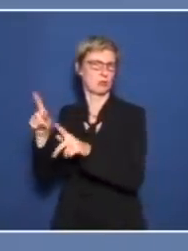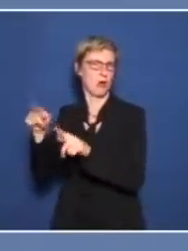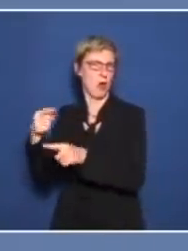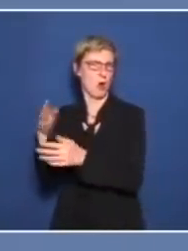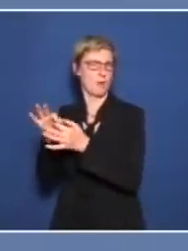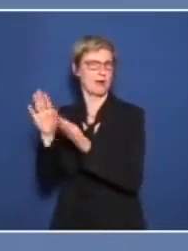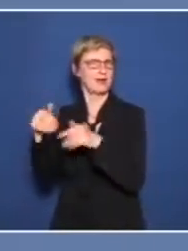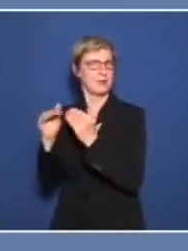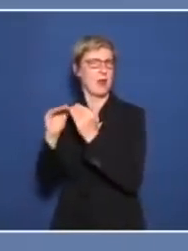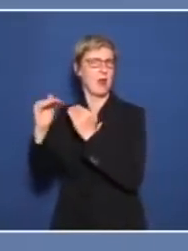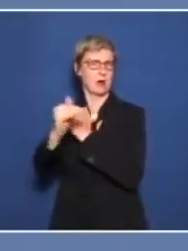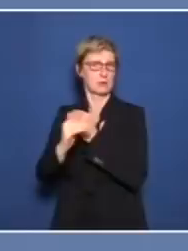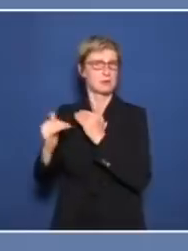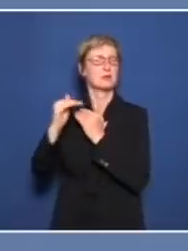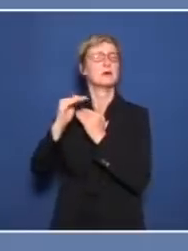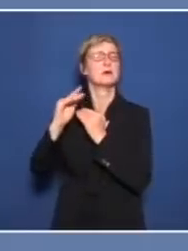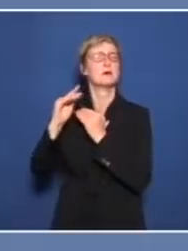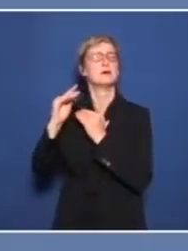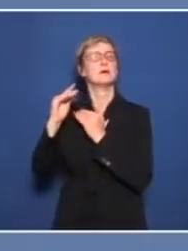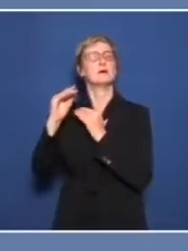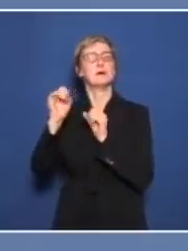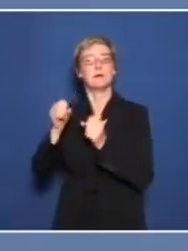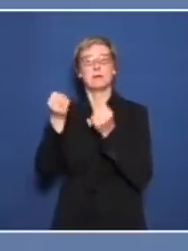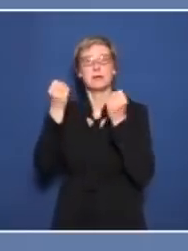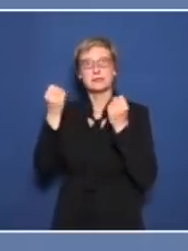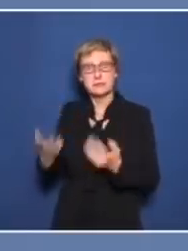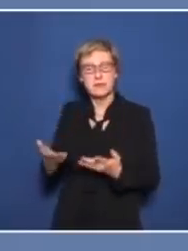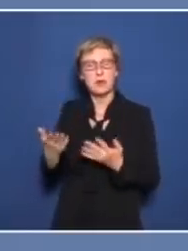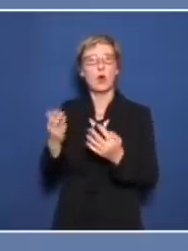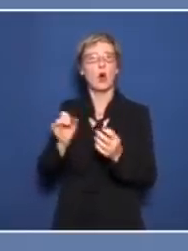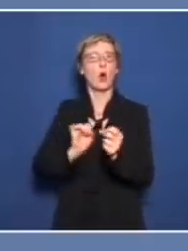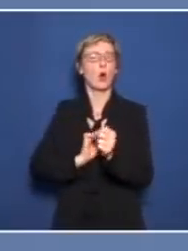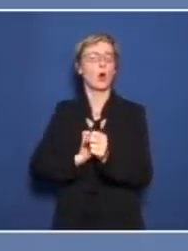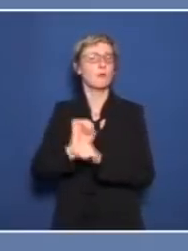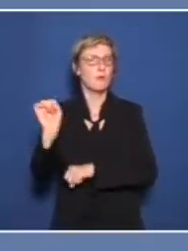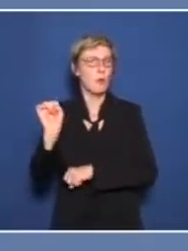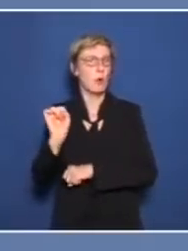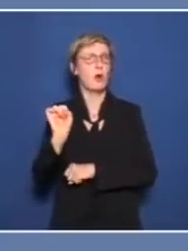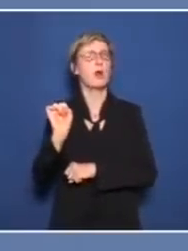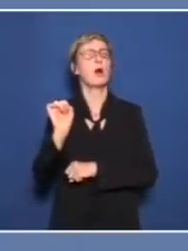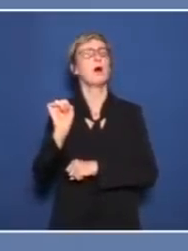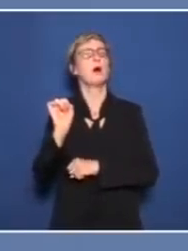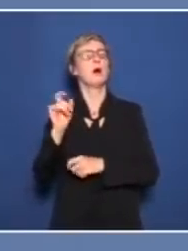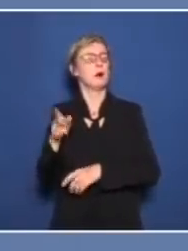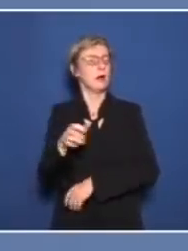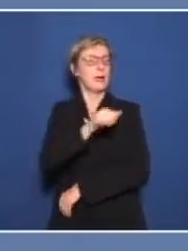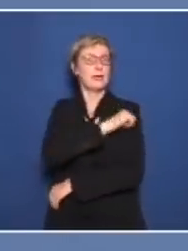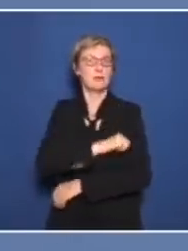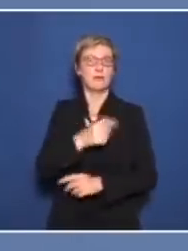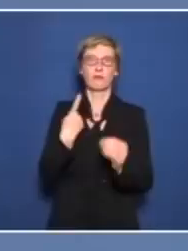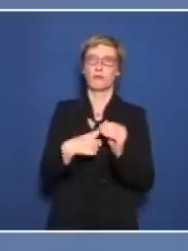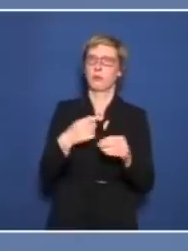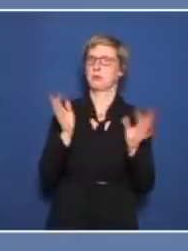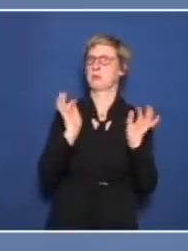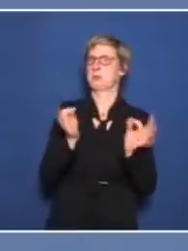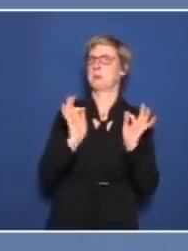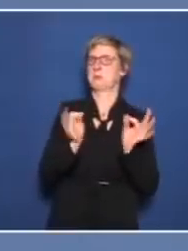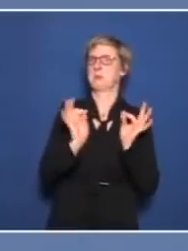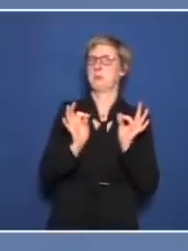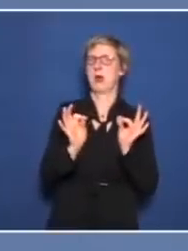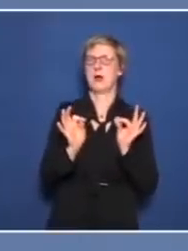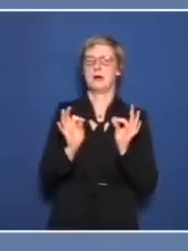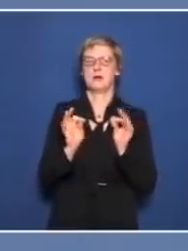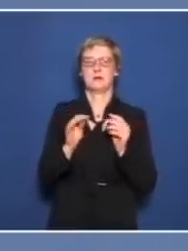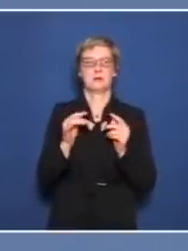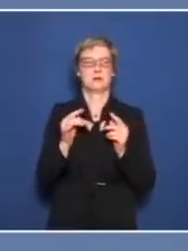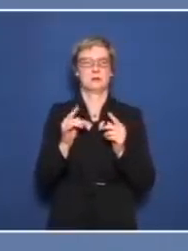was passieren kann, wenn sie trotz auch schon relativ hoher Impfquote zu viel lockern, kann es ihnen